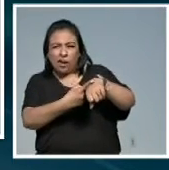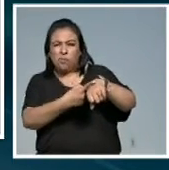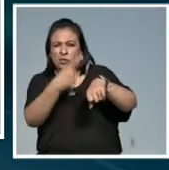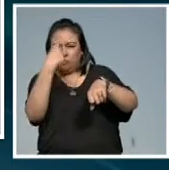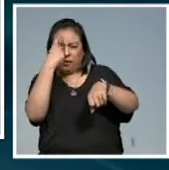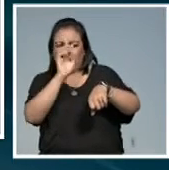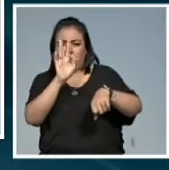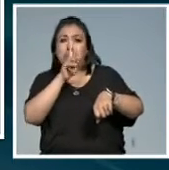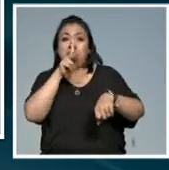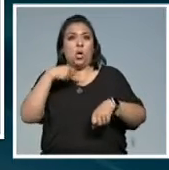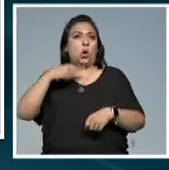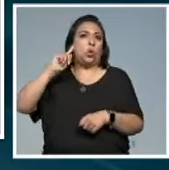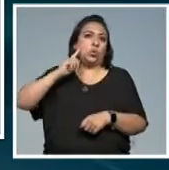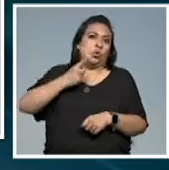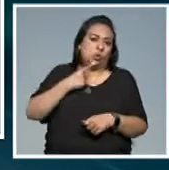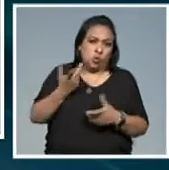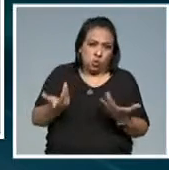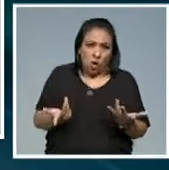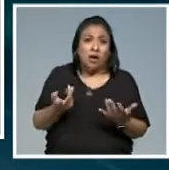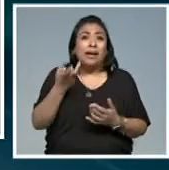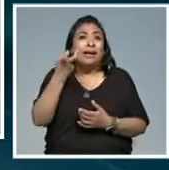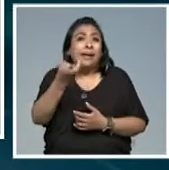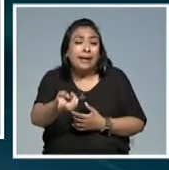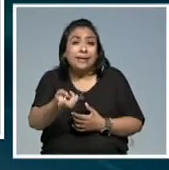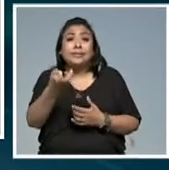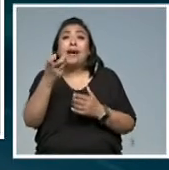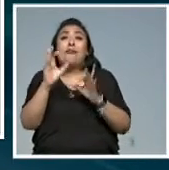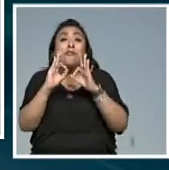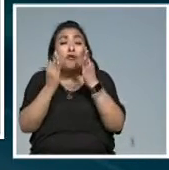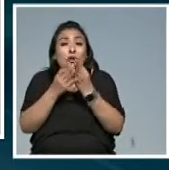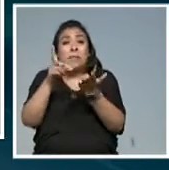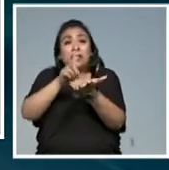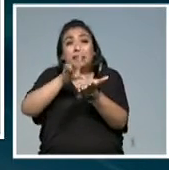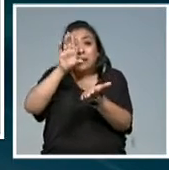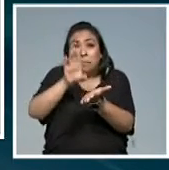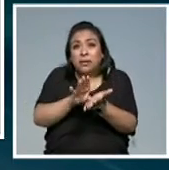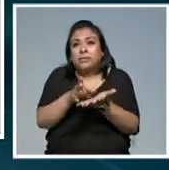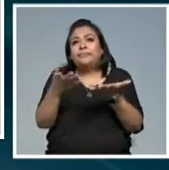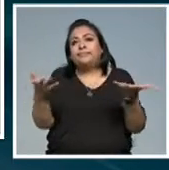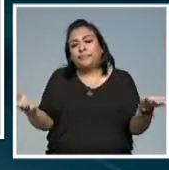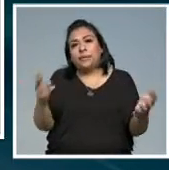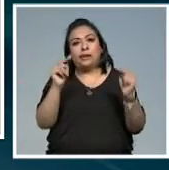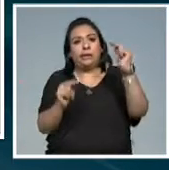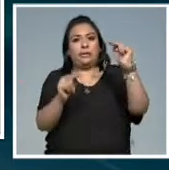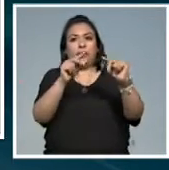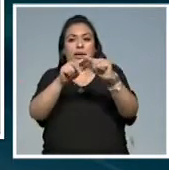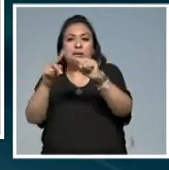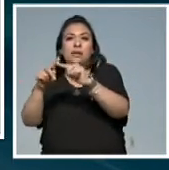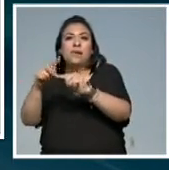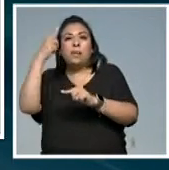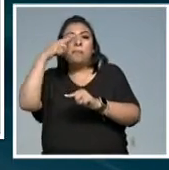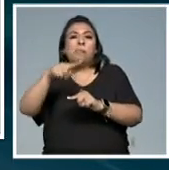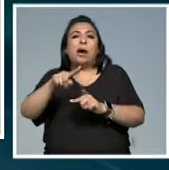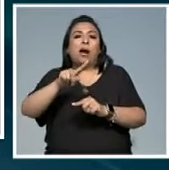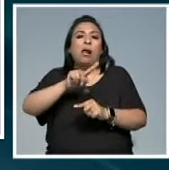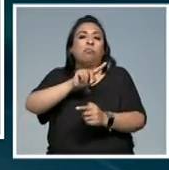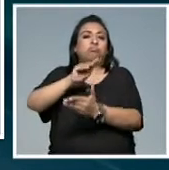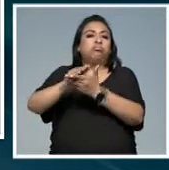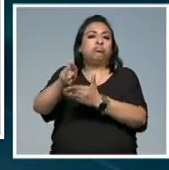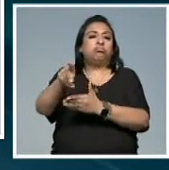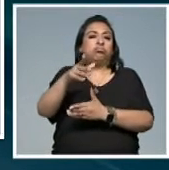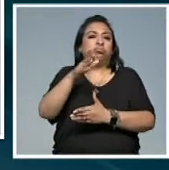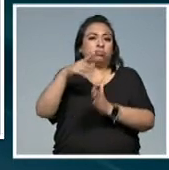Che hanno disturbi mentali, perché quella è un'altra forma di disabilità che invece ha diversi livelli di opacità.